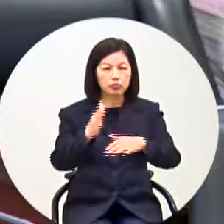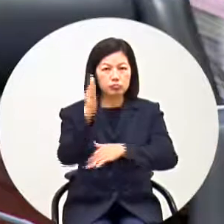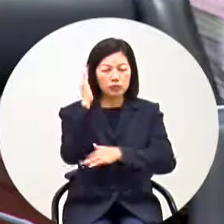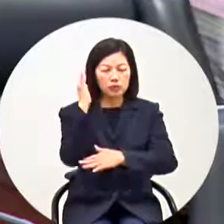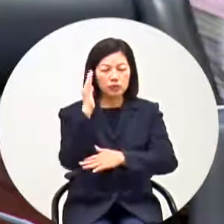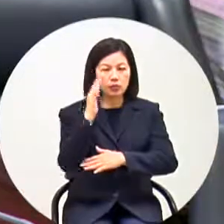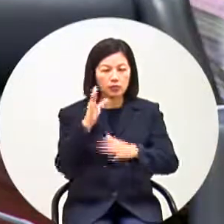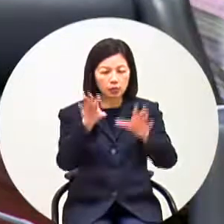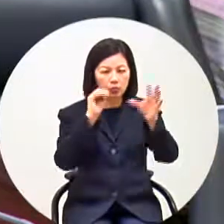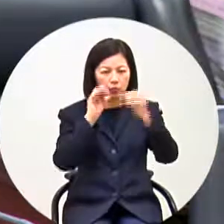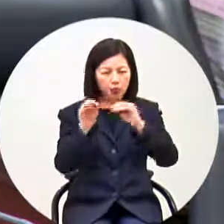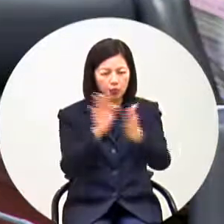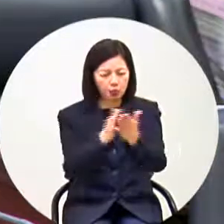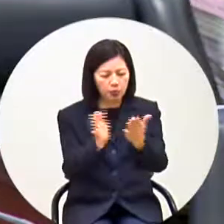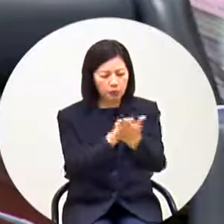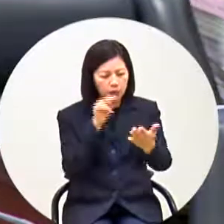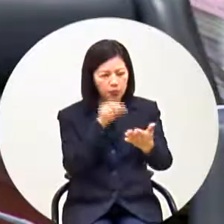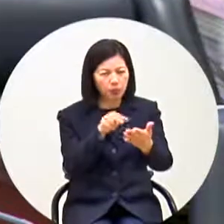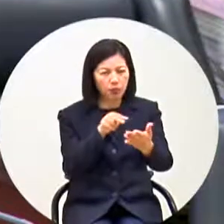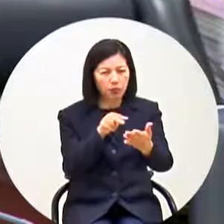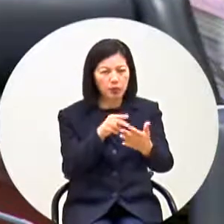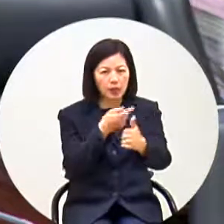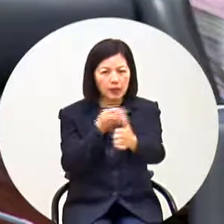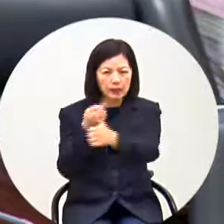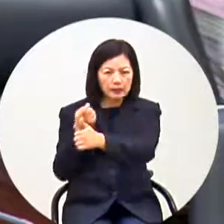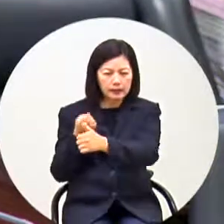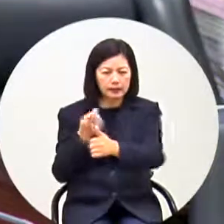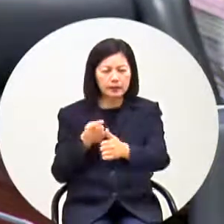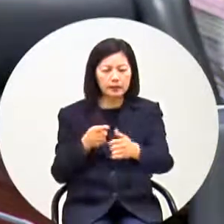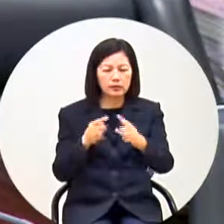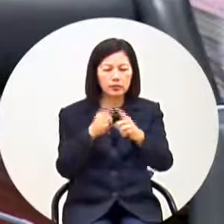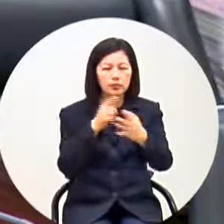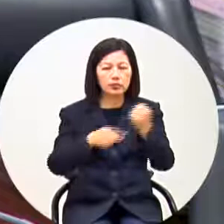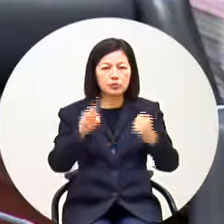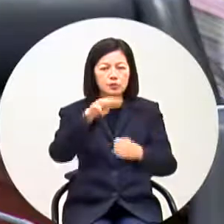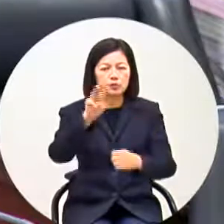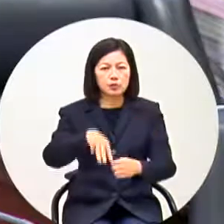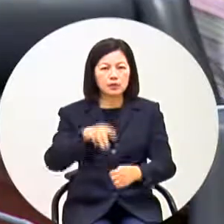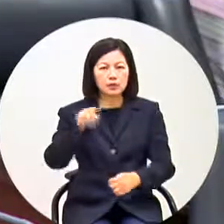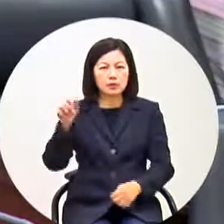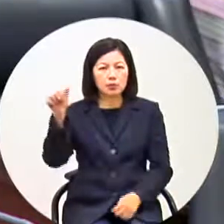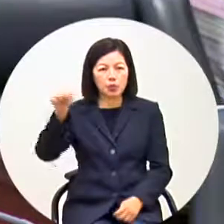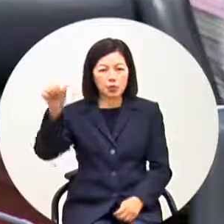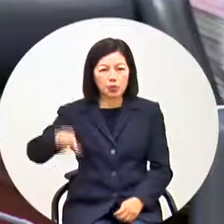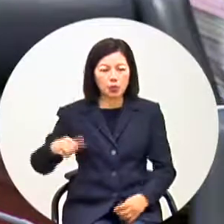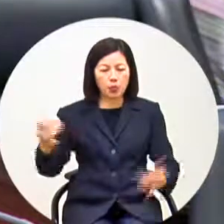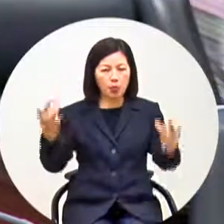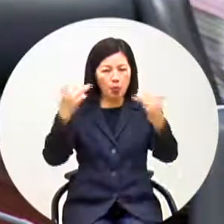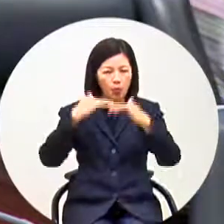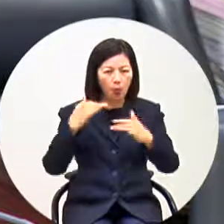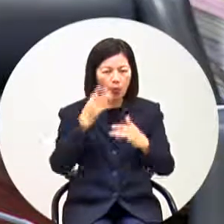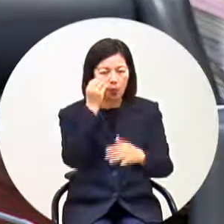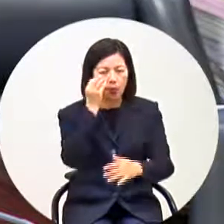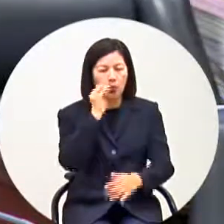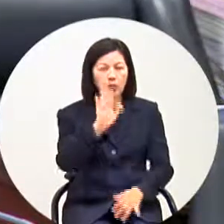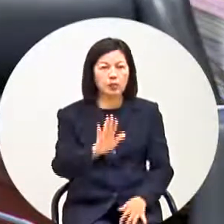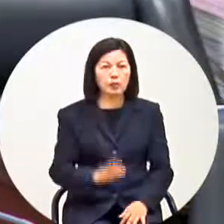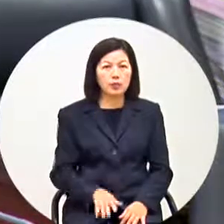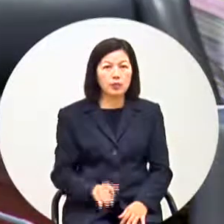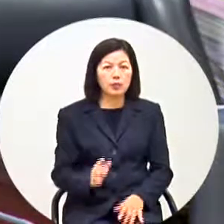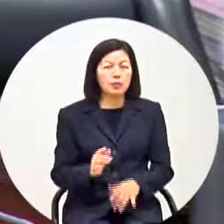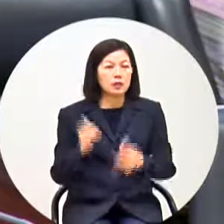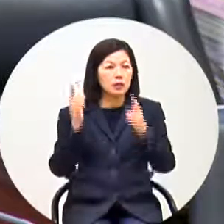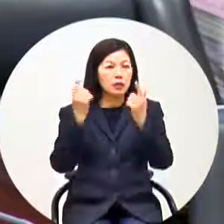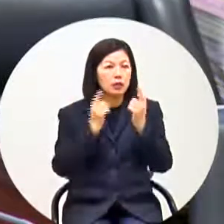天3000到5000人的到访，那包含了东南亚、泰国、日本还